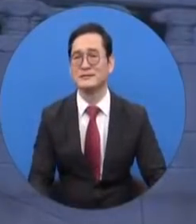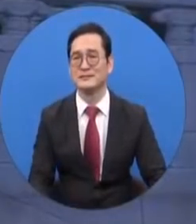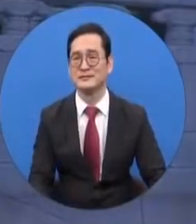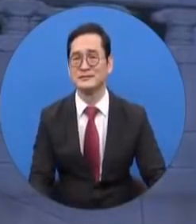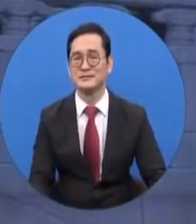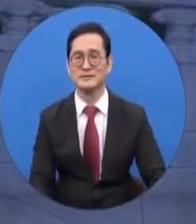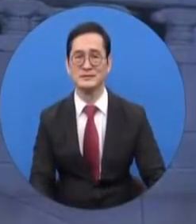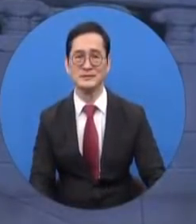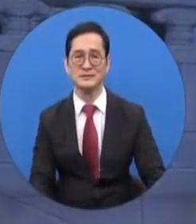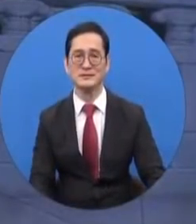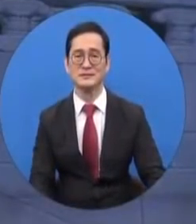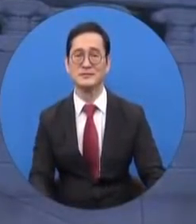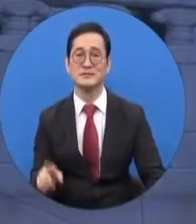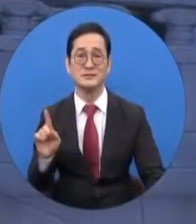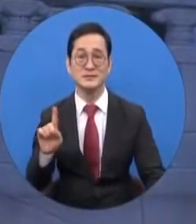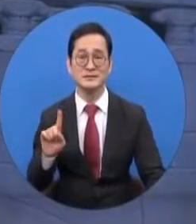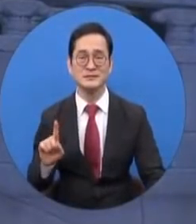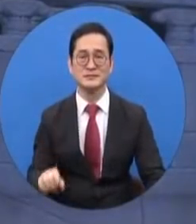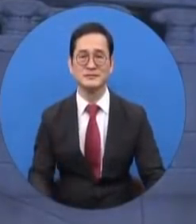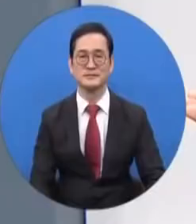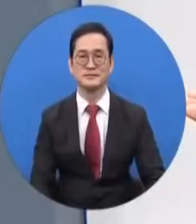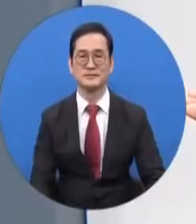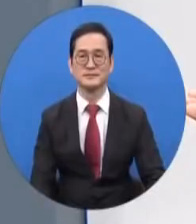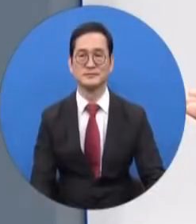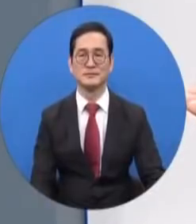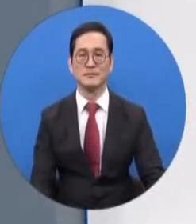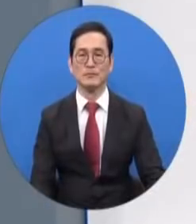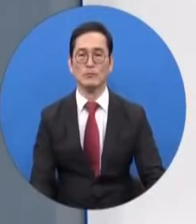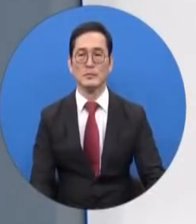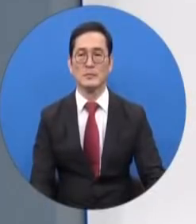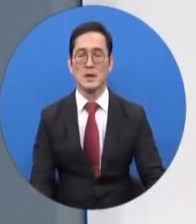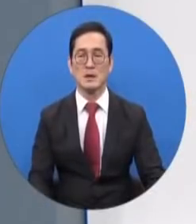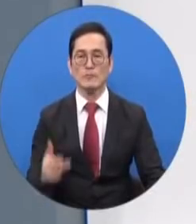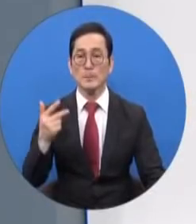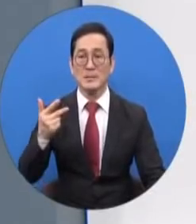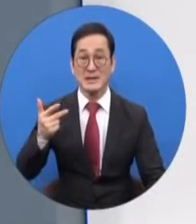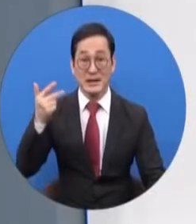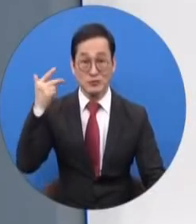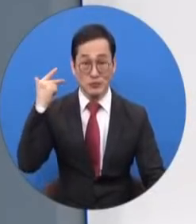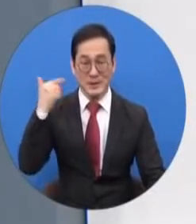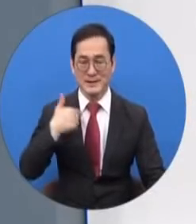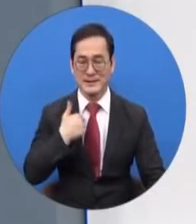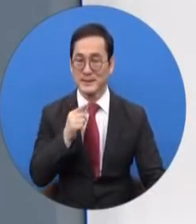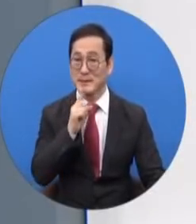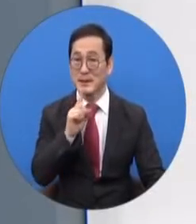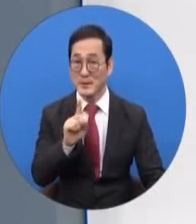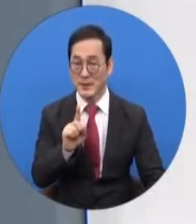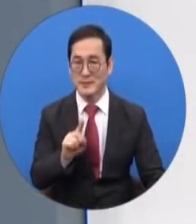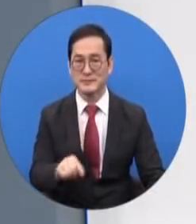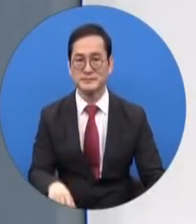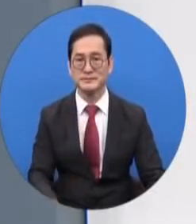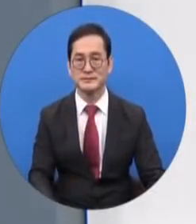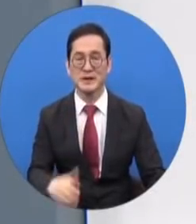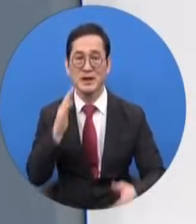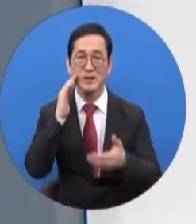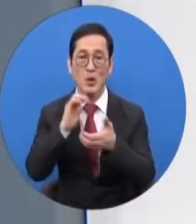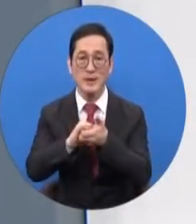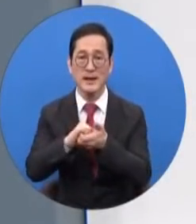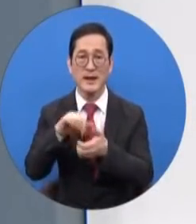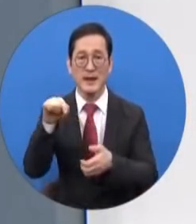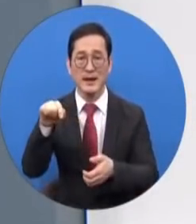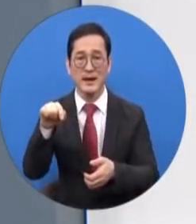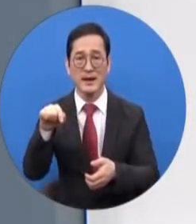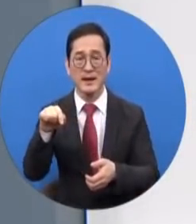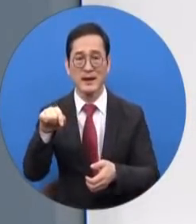맞습니까? 박대민 말씀 보시기에. 지난주 방송에서 제가 그런 얘기했죠. 보통 청와대가 안전 정권